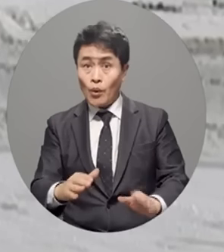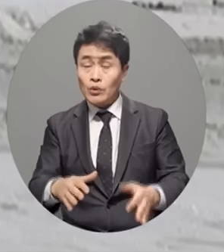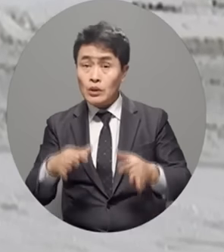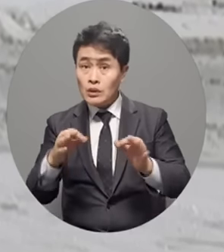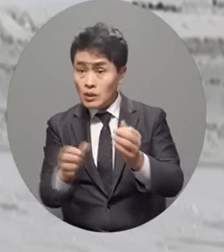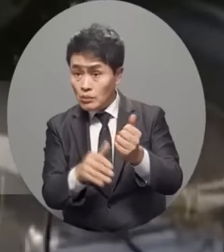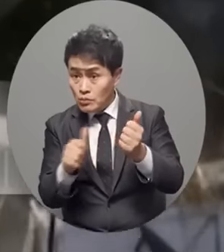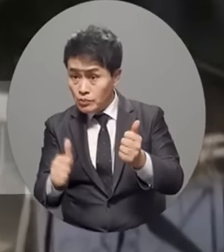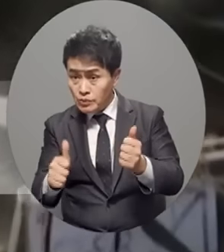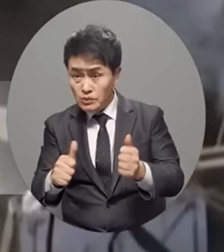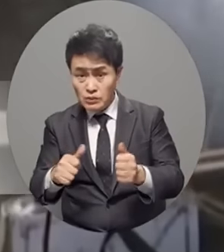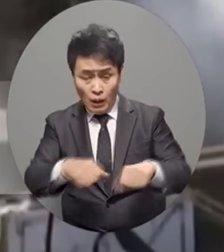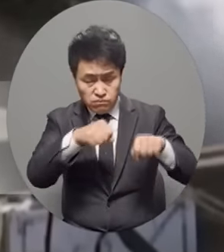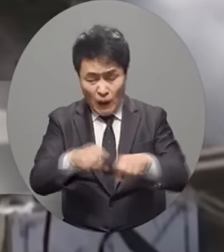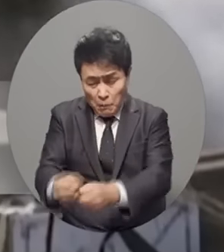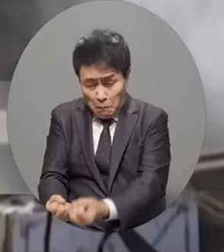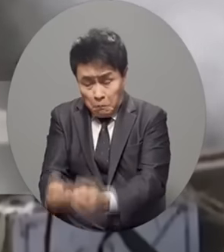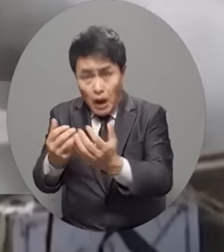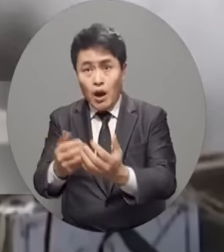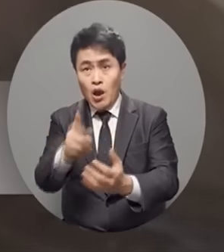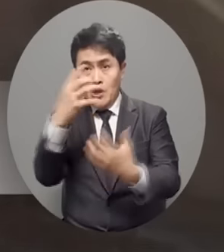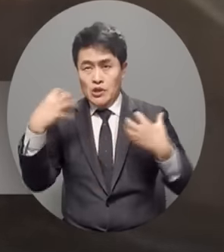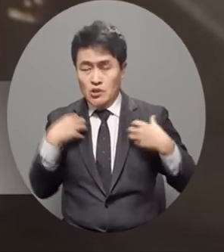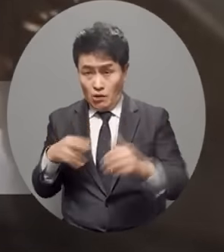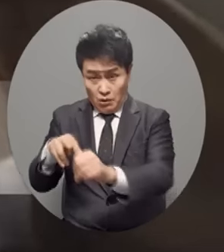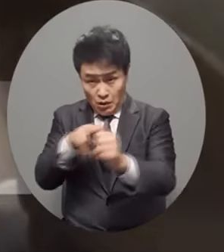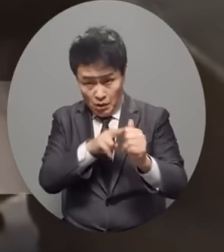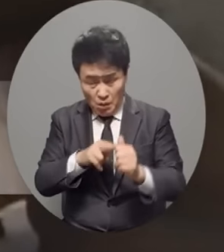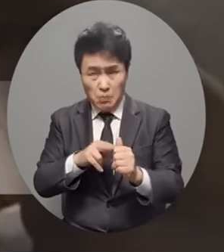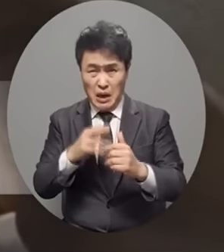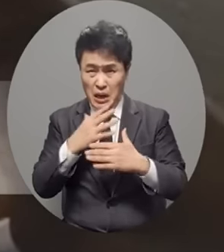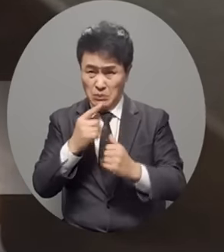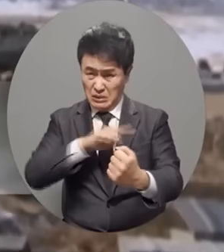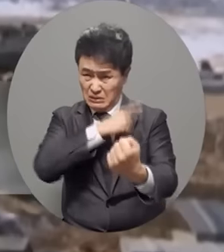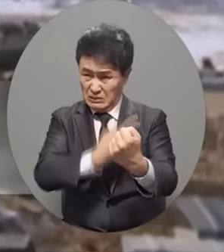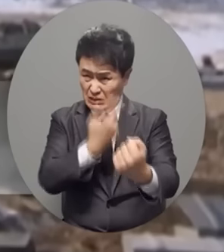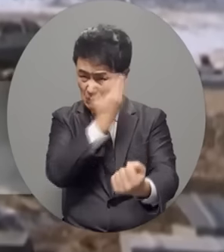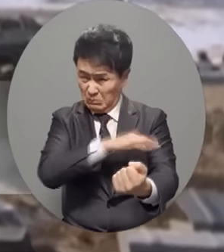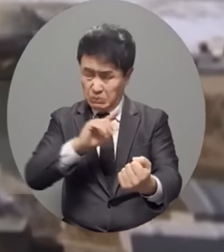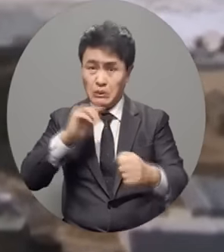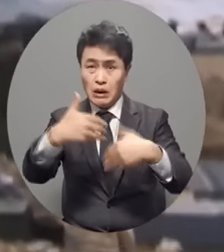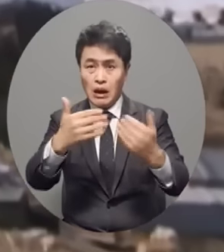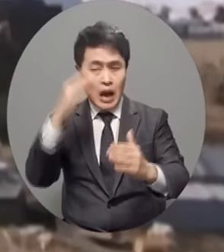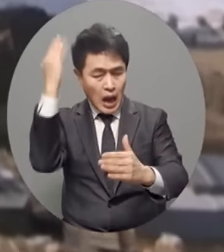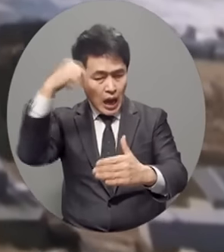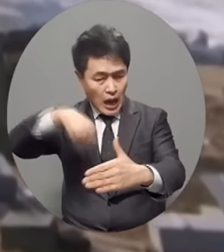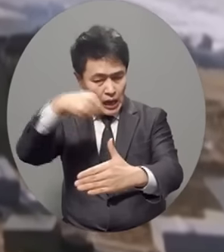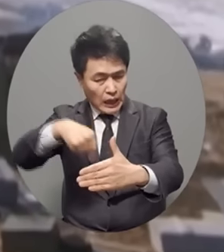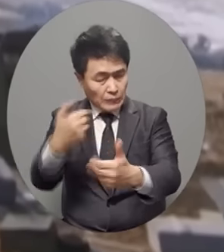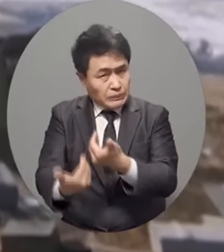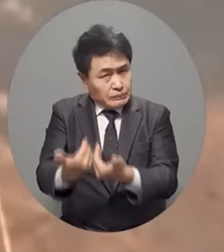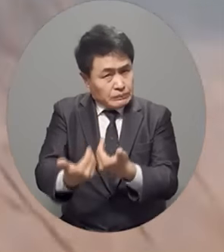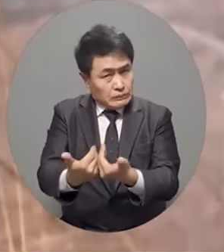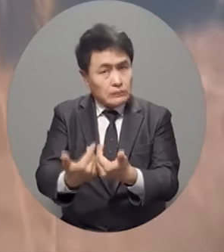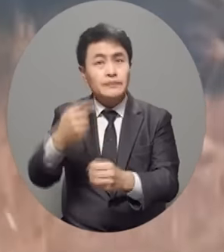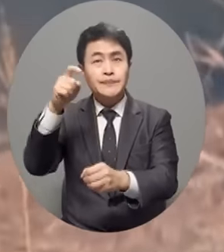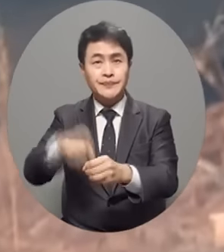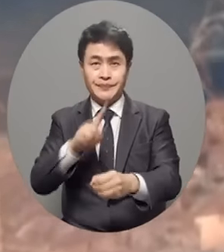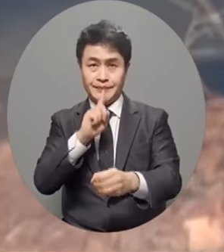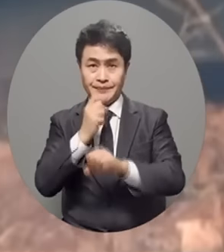부부장의 폭약 주장은 정부의 안보 무능을 부각시키면서 남한 내부 갈등을 부추기려는 목적으로